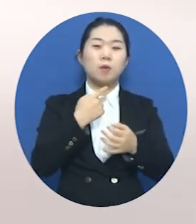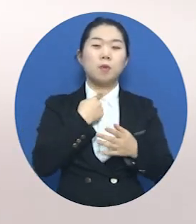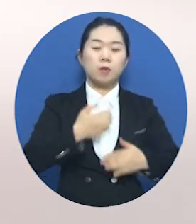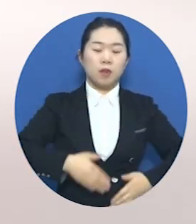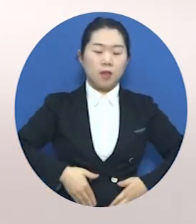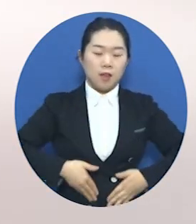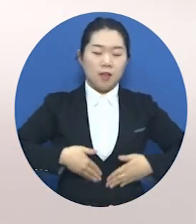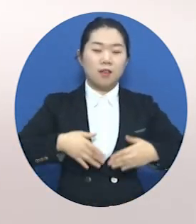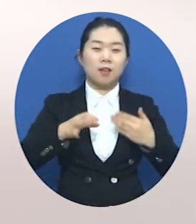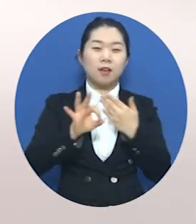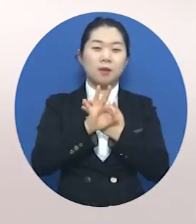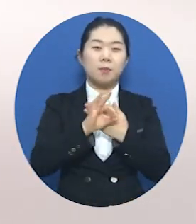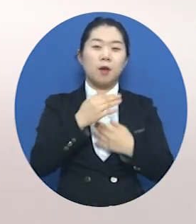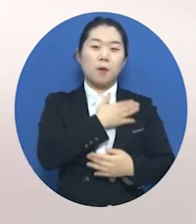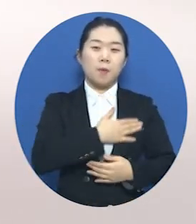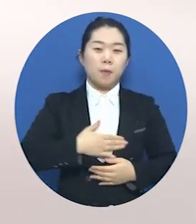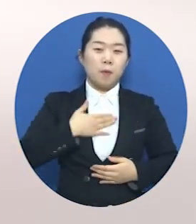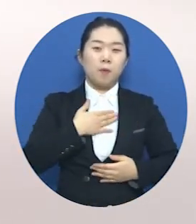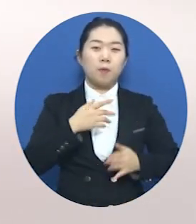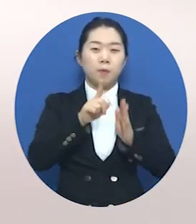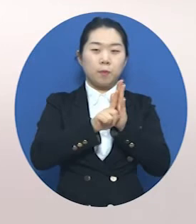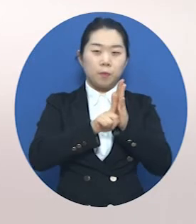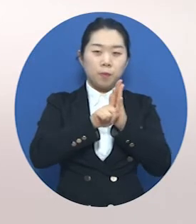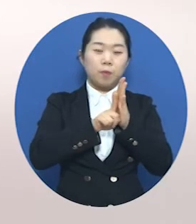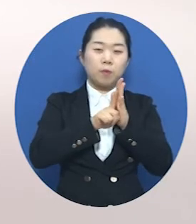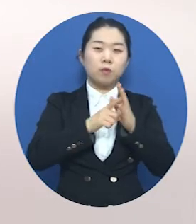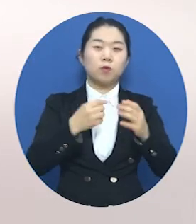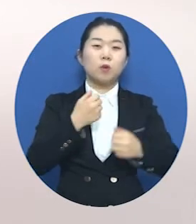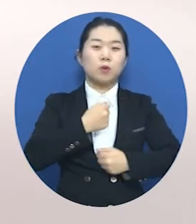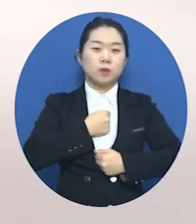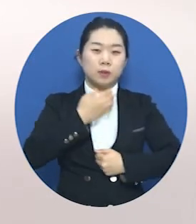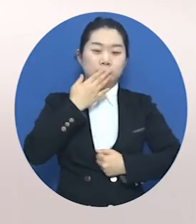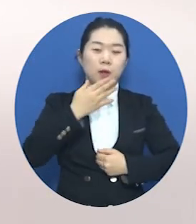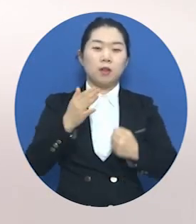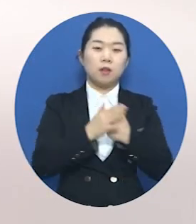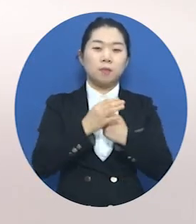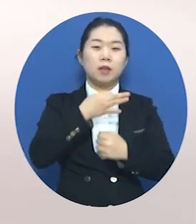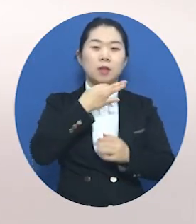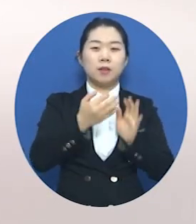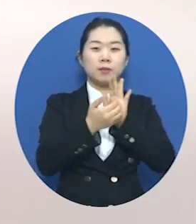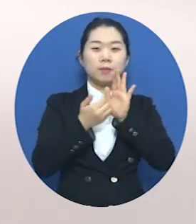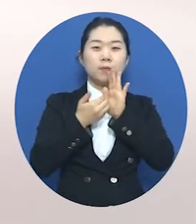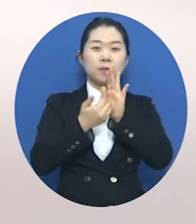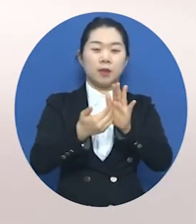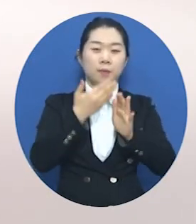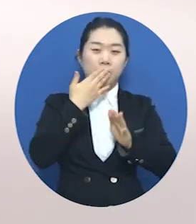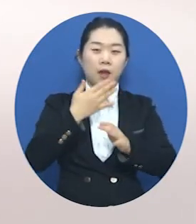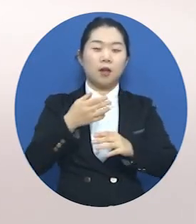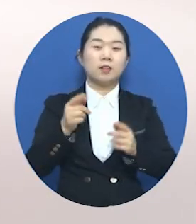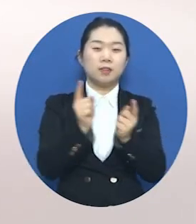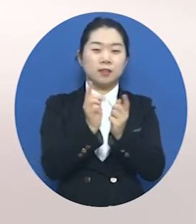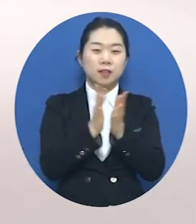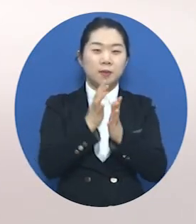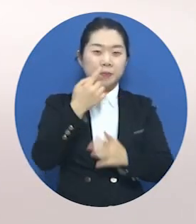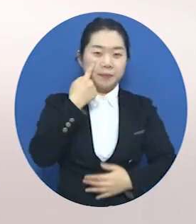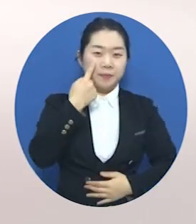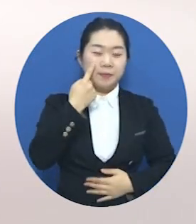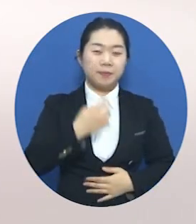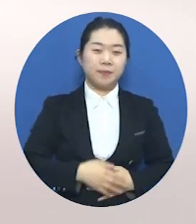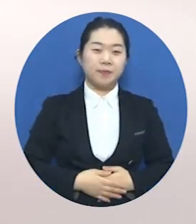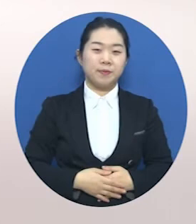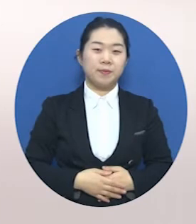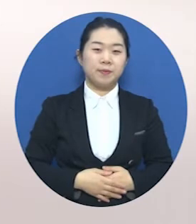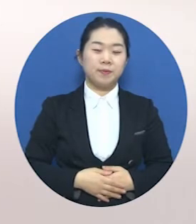목을 따뜻하게 해주면 체온을 유지하는 데 도움이 되어 감기 예방에 효과적이라고 하니 실천해보시면